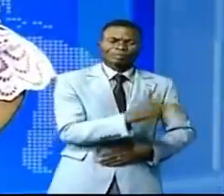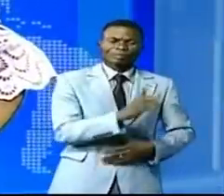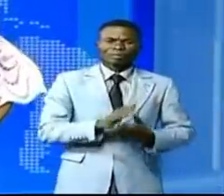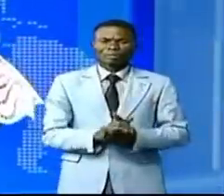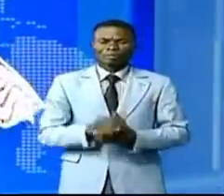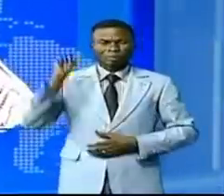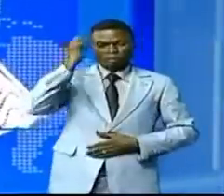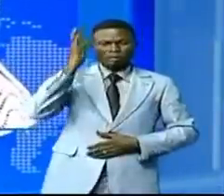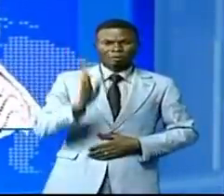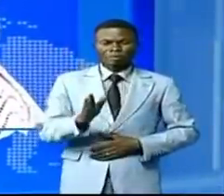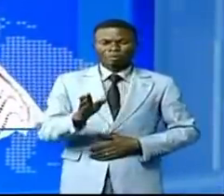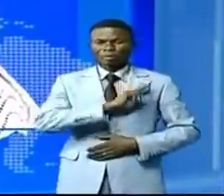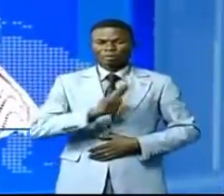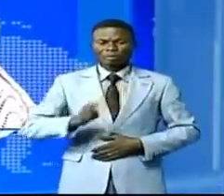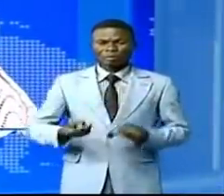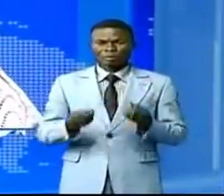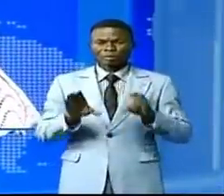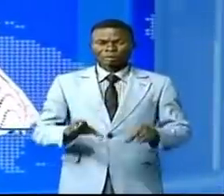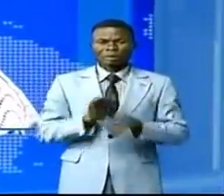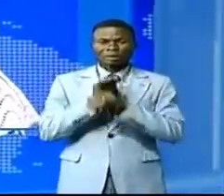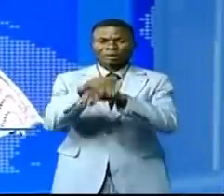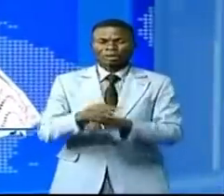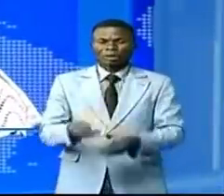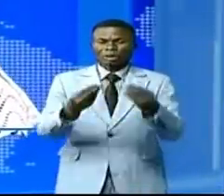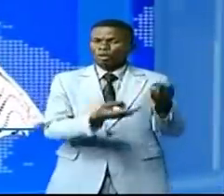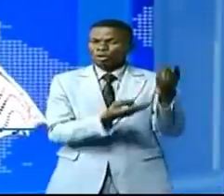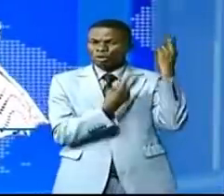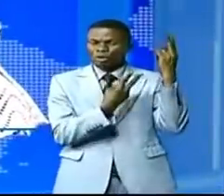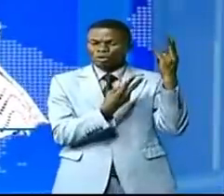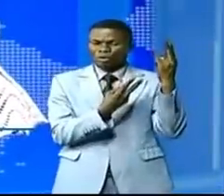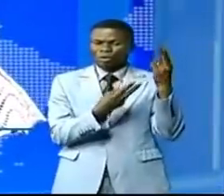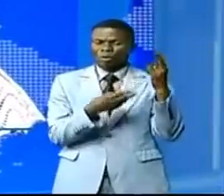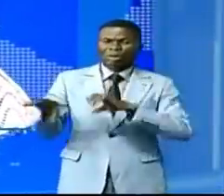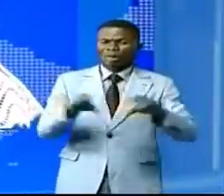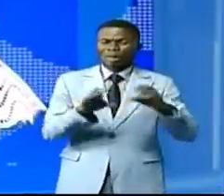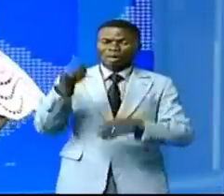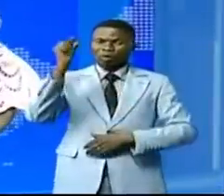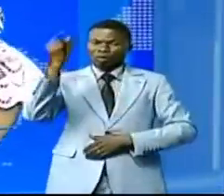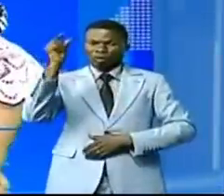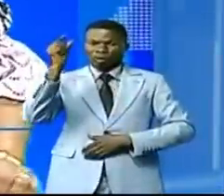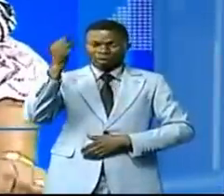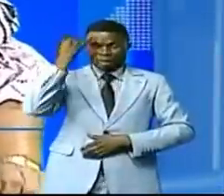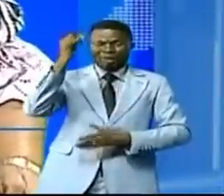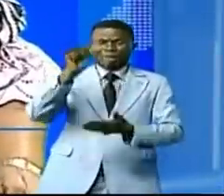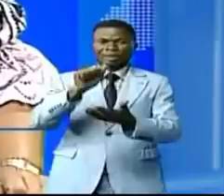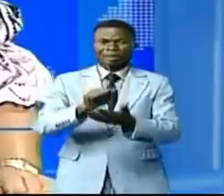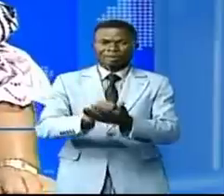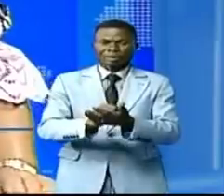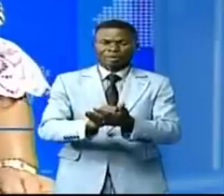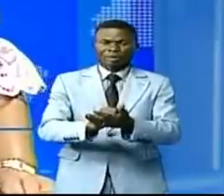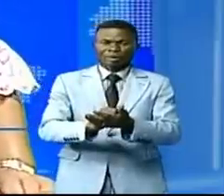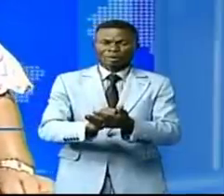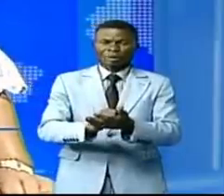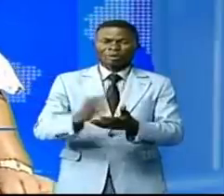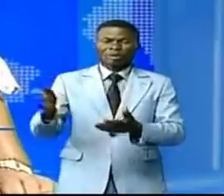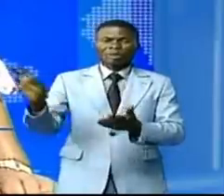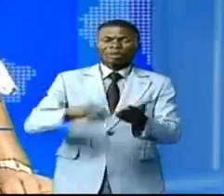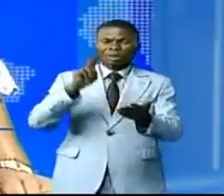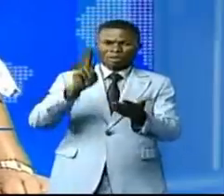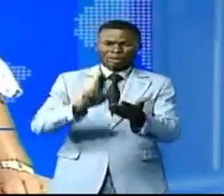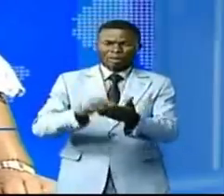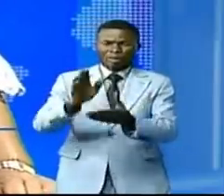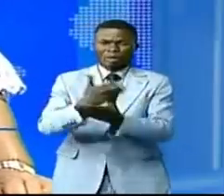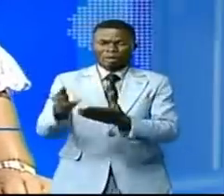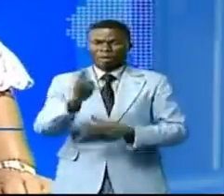Le gouvernement de la République s'engage à la valorisation de ses actifs miniers. C'est dans cette logique qu'il faut prendre la signature entre